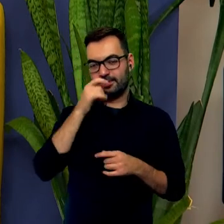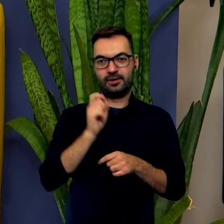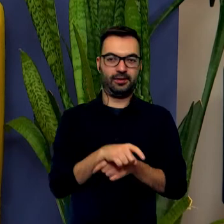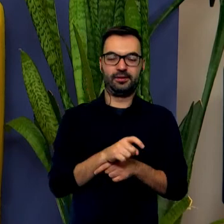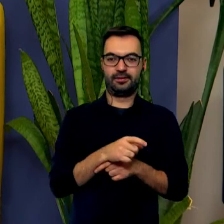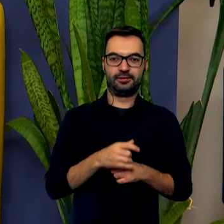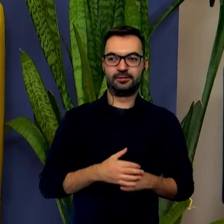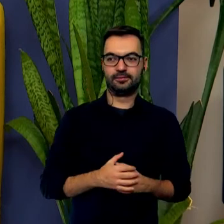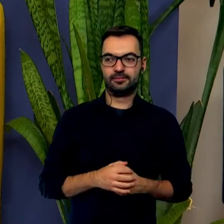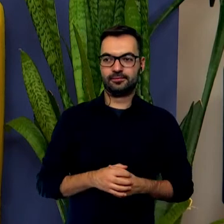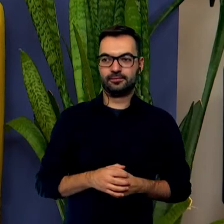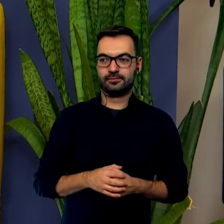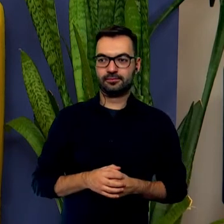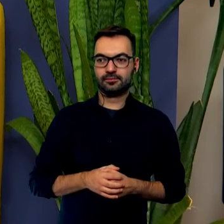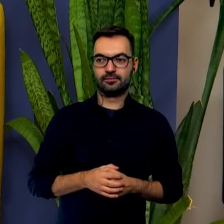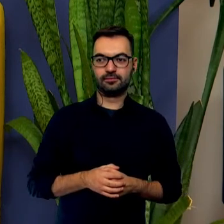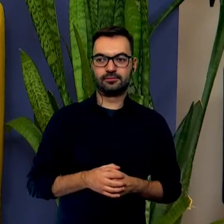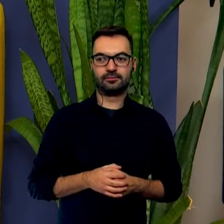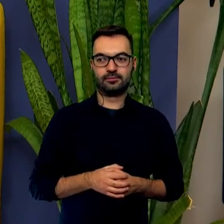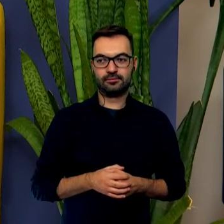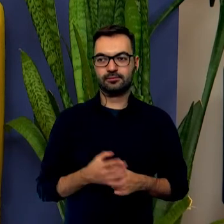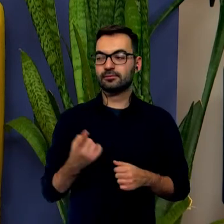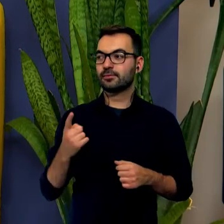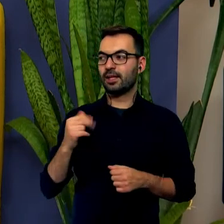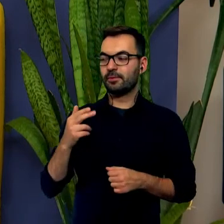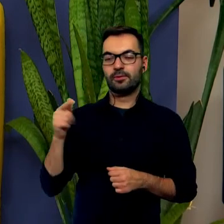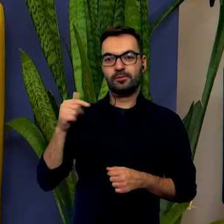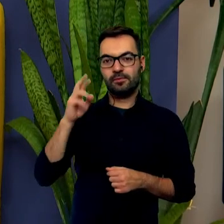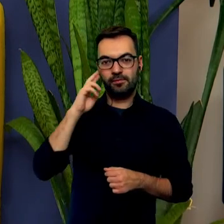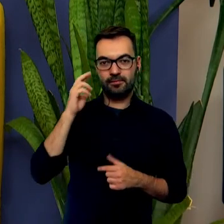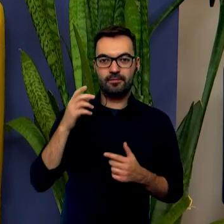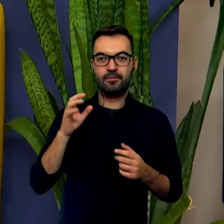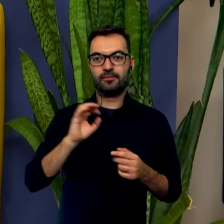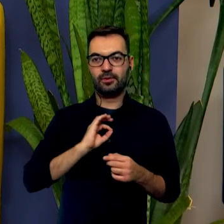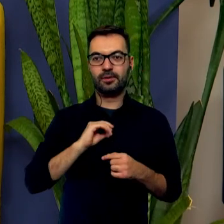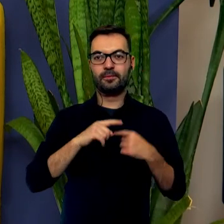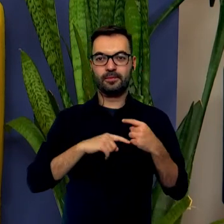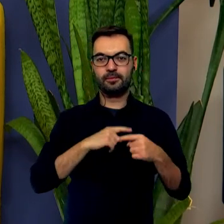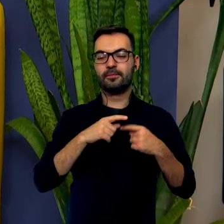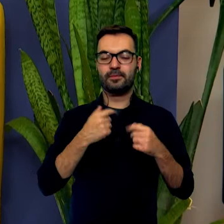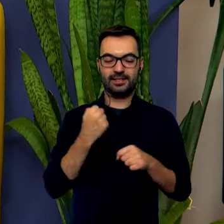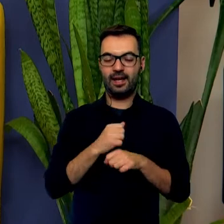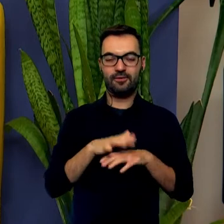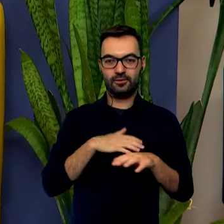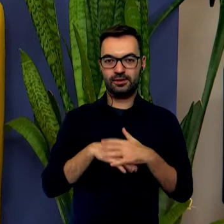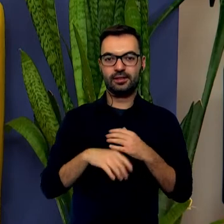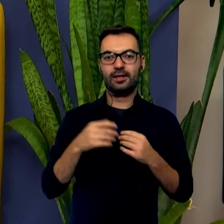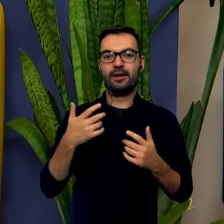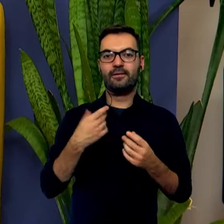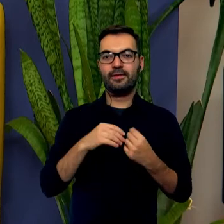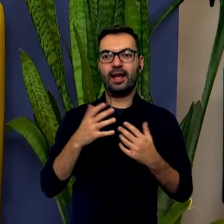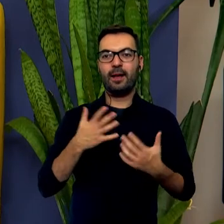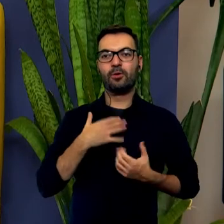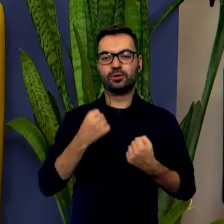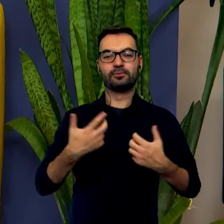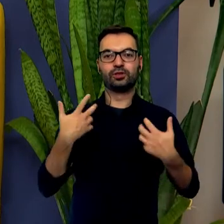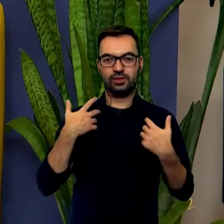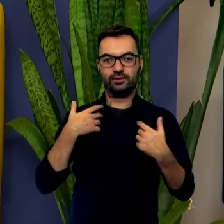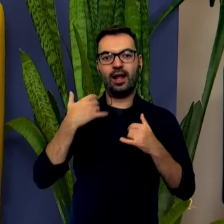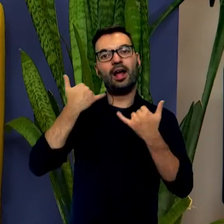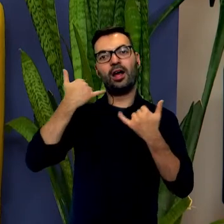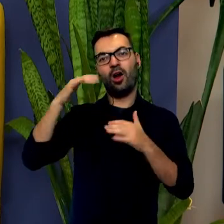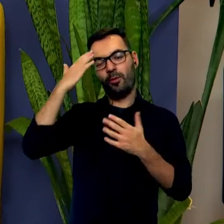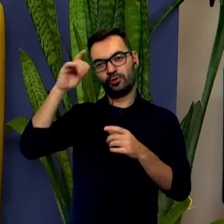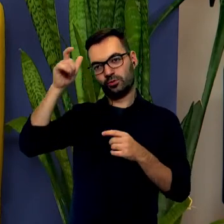przejść, obojętnie. Musisz, to do Damiana, zrozumieć niefortunność mojej profesji. Przeżywam większość trudnych emocji innego